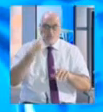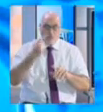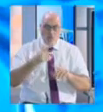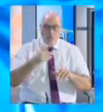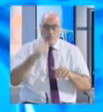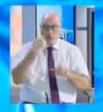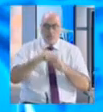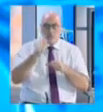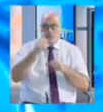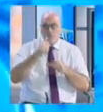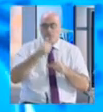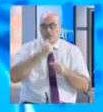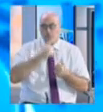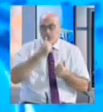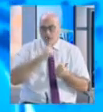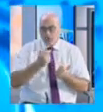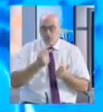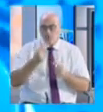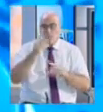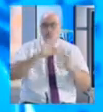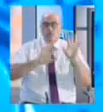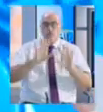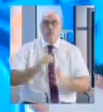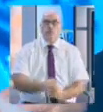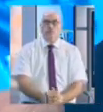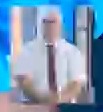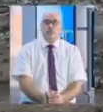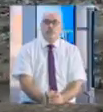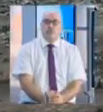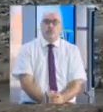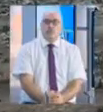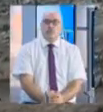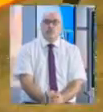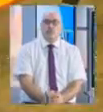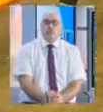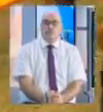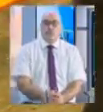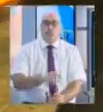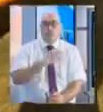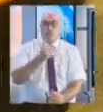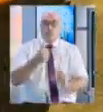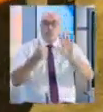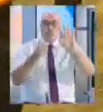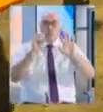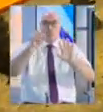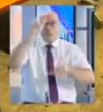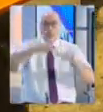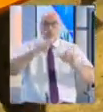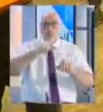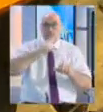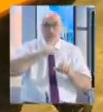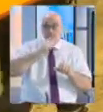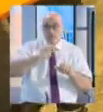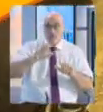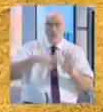للمصابين مؤكدا التكفل الأمثل بهم. زكريا تهم. أزيد من 160 مصابا خلفتهم الحرائق التي